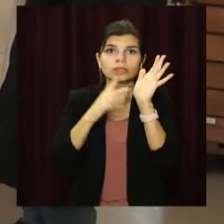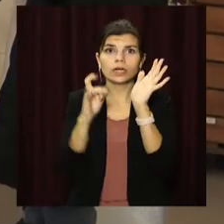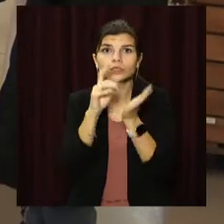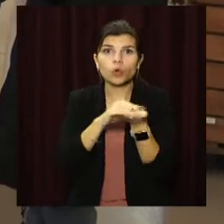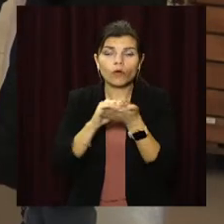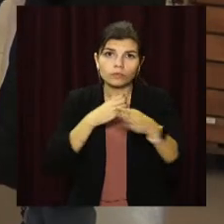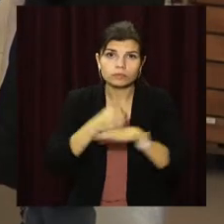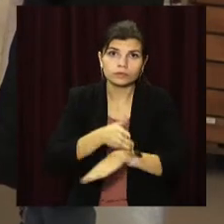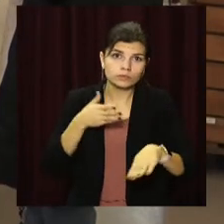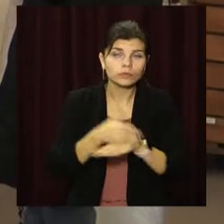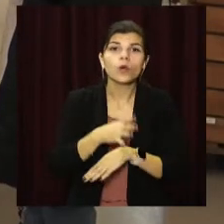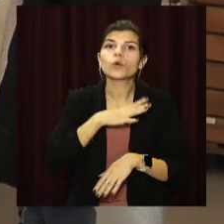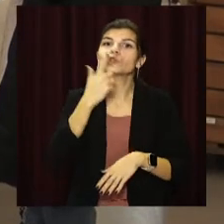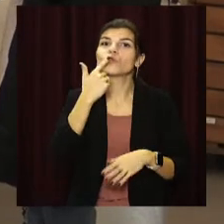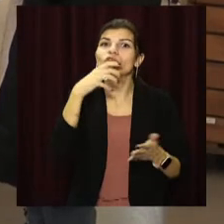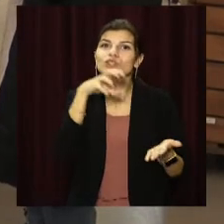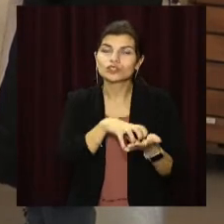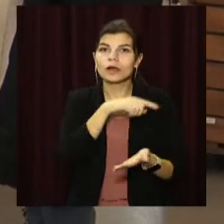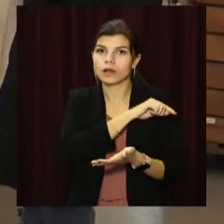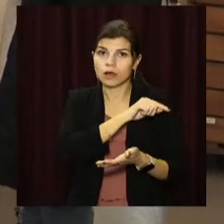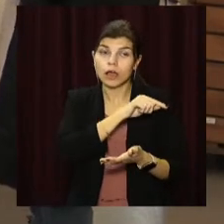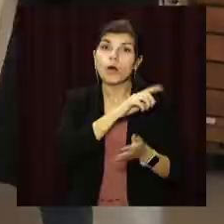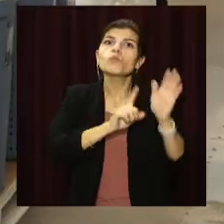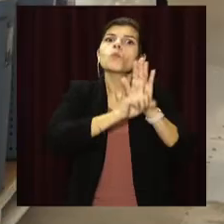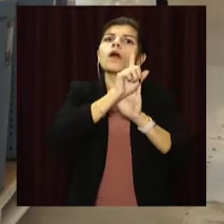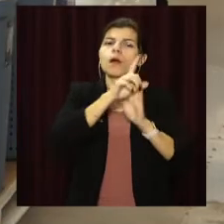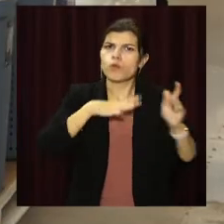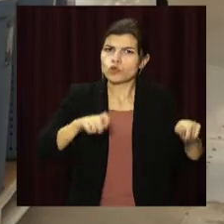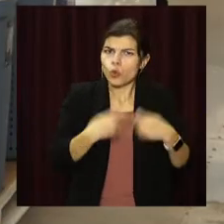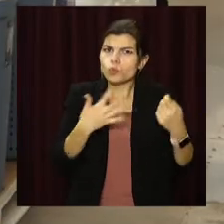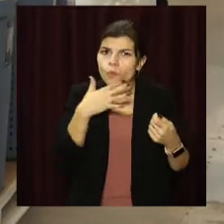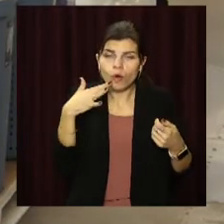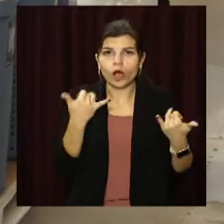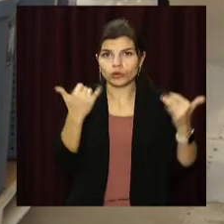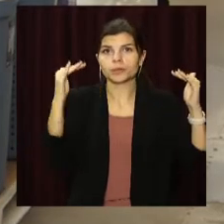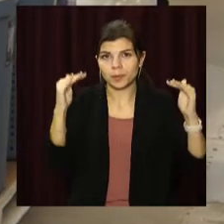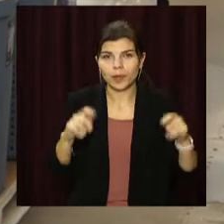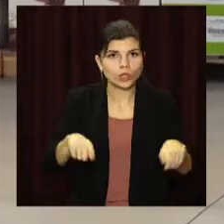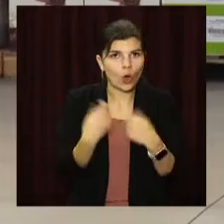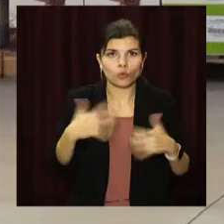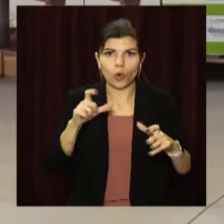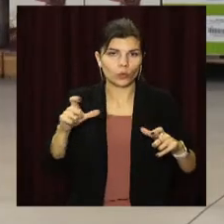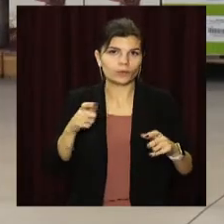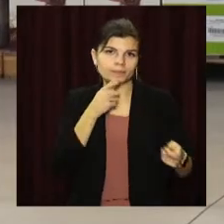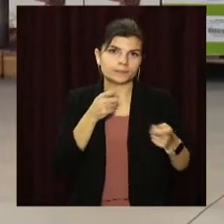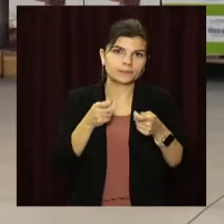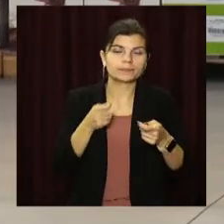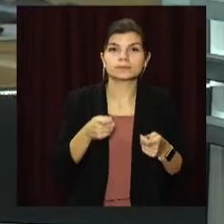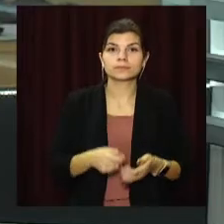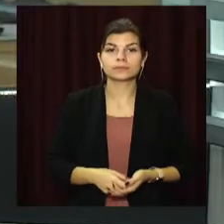Кажуть, порівняно з початком червоної зони, кількість порушень зменшилась. Олександр Тущенко, Роман Івашинов, Open News, телеканал